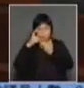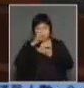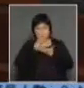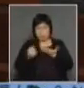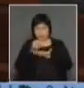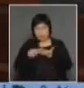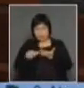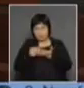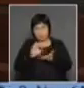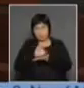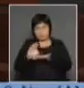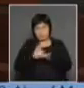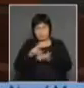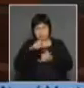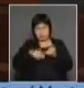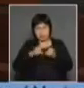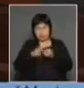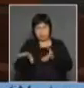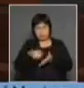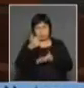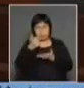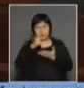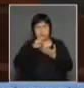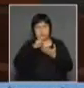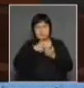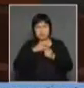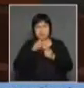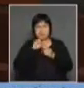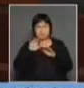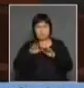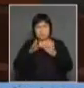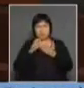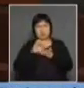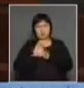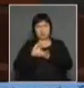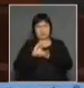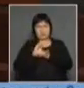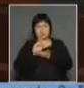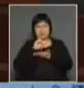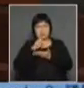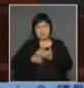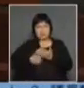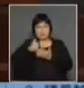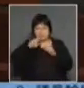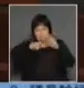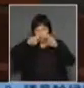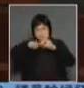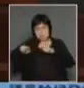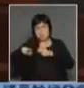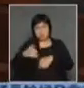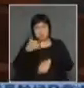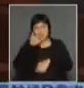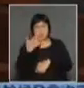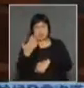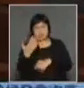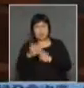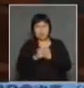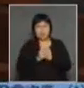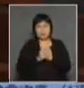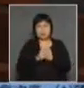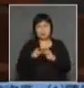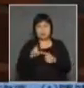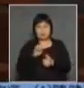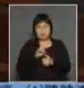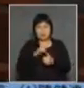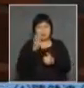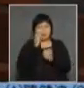資料。如果用 Open Source 電郵系統，有機會成功搜索其手機號碼，利用 Facebook 中 Tag 的